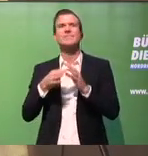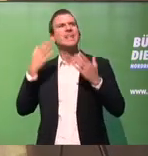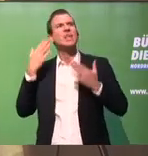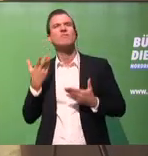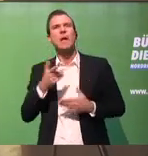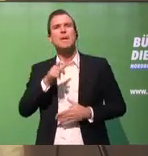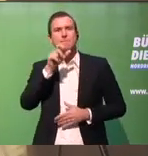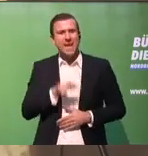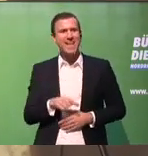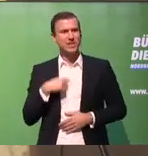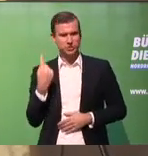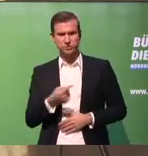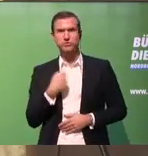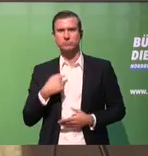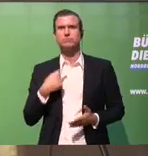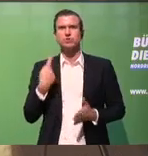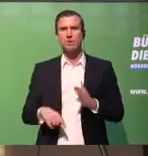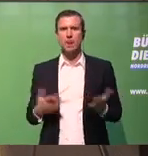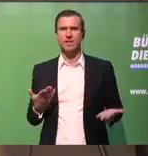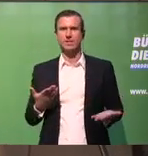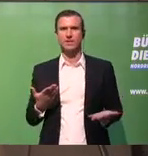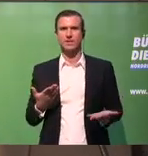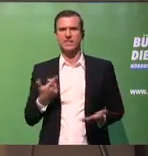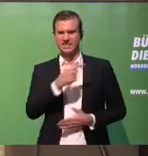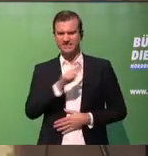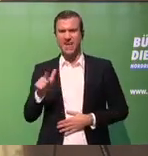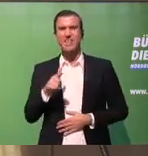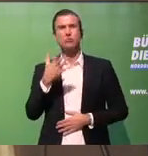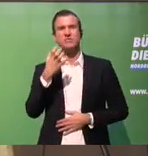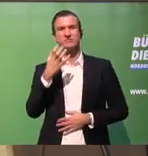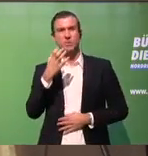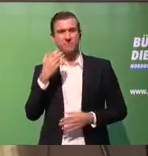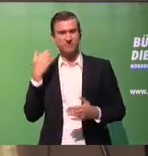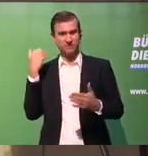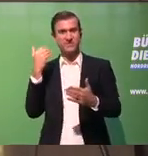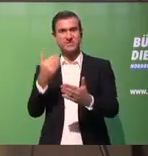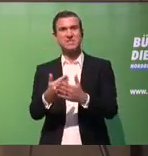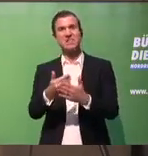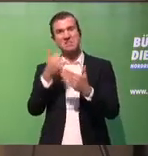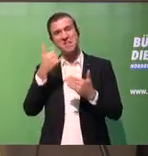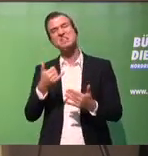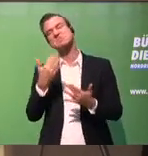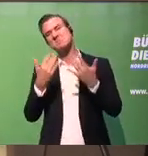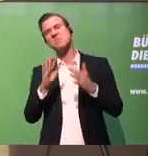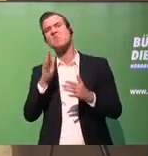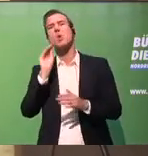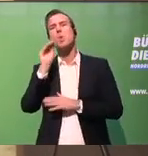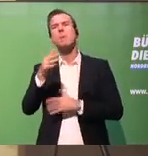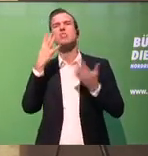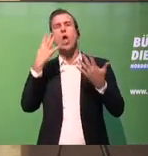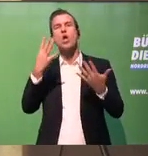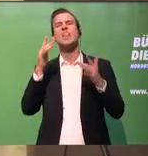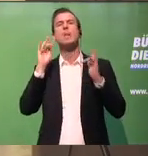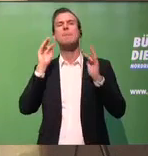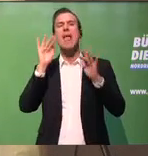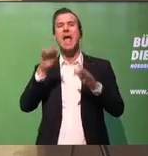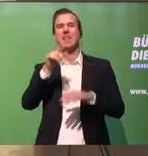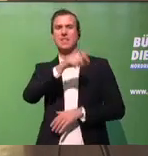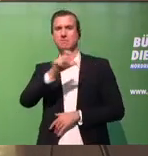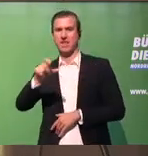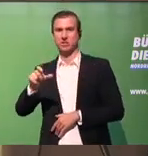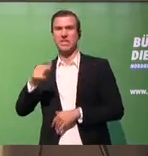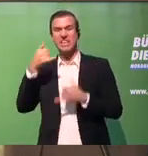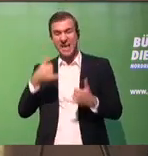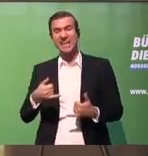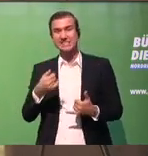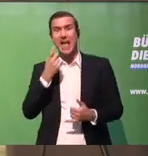die Ursache dessen. Und wir sind dabei, dass wir im Jahr 2050, mittlerweile rechnen wir mit über 9 Milliarden Menschen auf dieser Erde sind, im Moment etwas